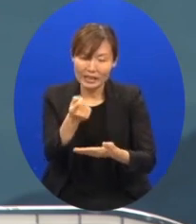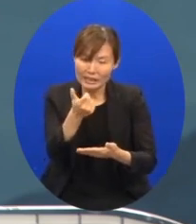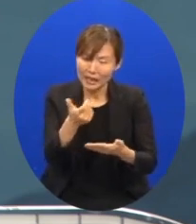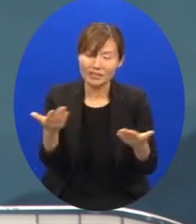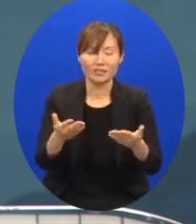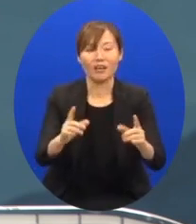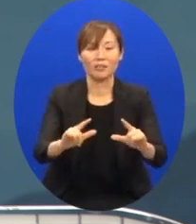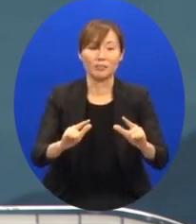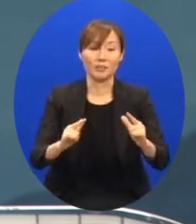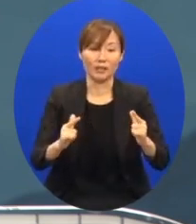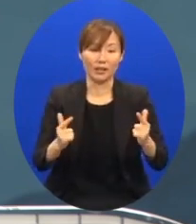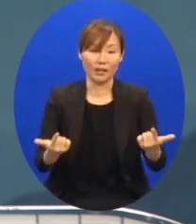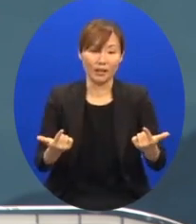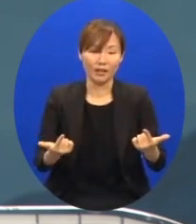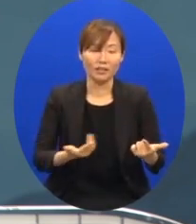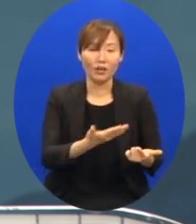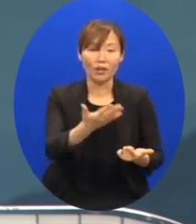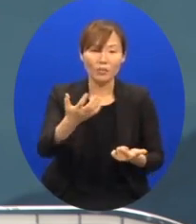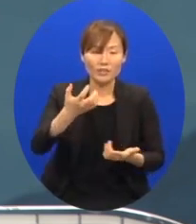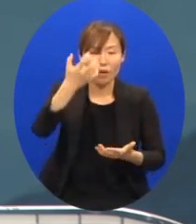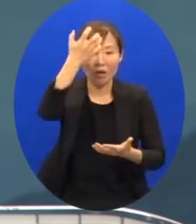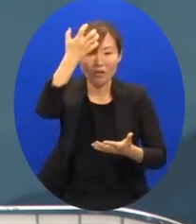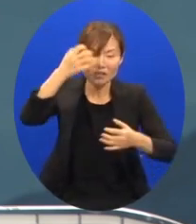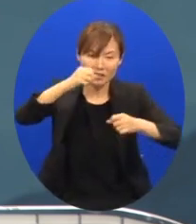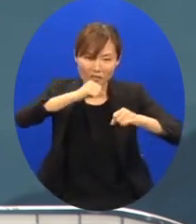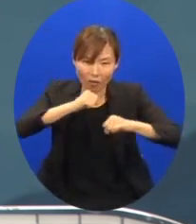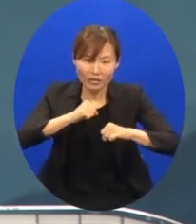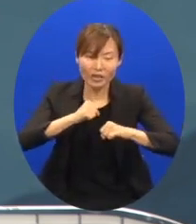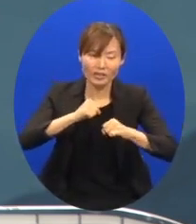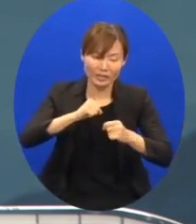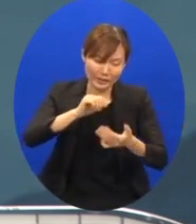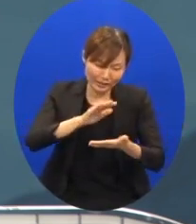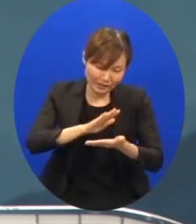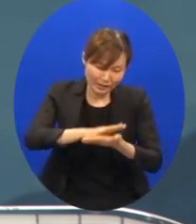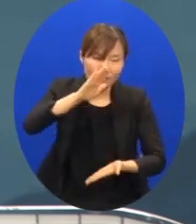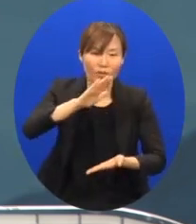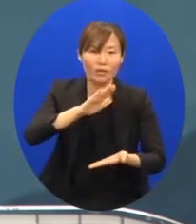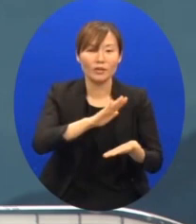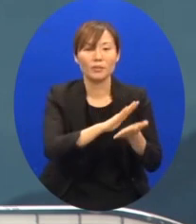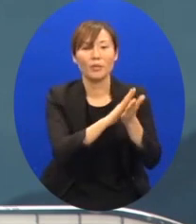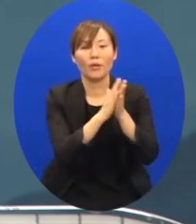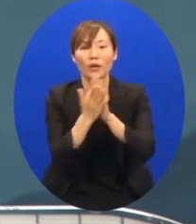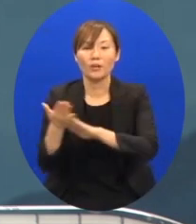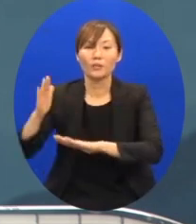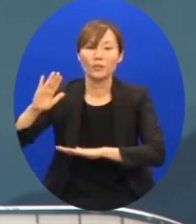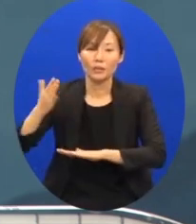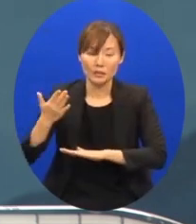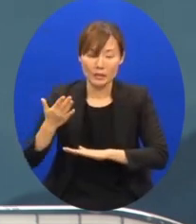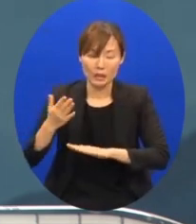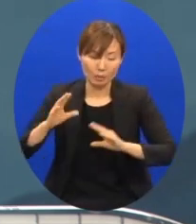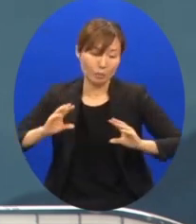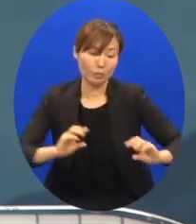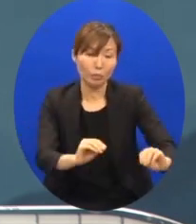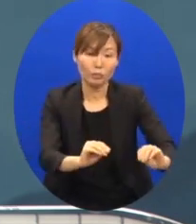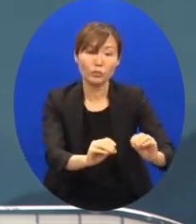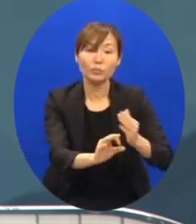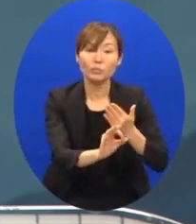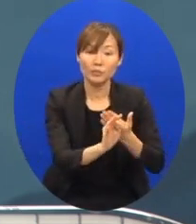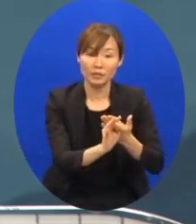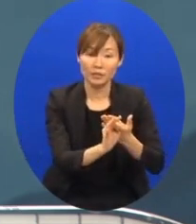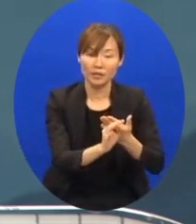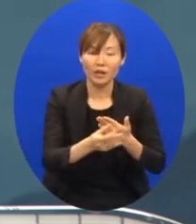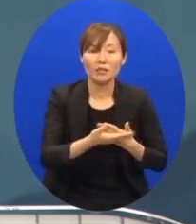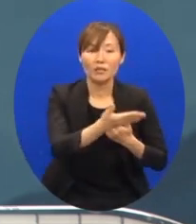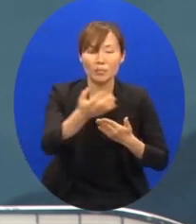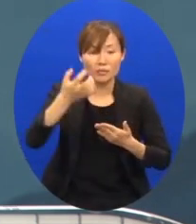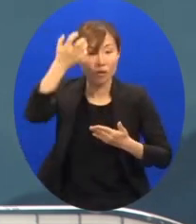그렇게 할 때에 여러분 안에 성령의 역사는 계속해서 더 뜨거워 지게 됩니다 만약에 여러분이 그 일을 중단하면 어느 순간에